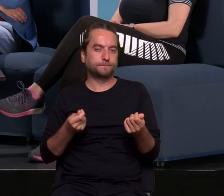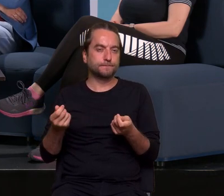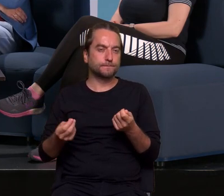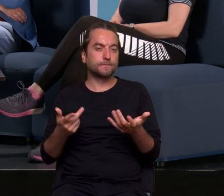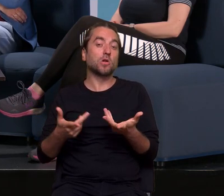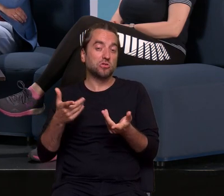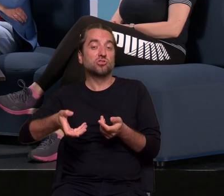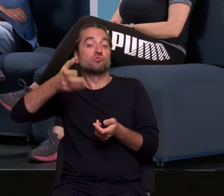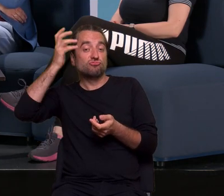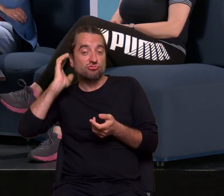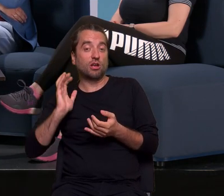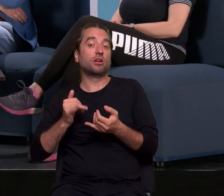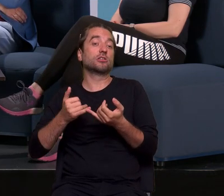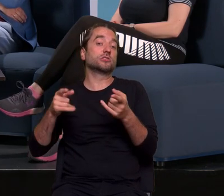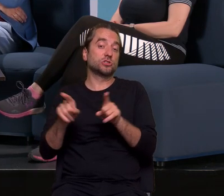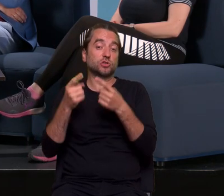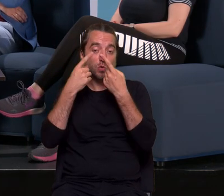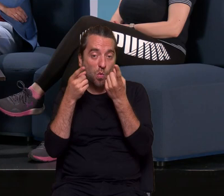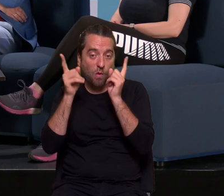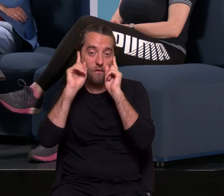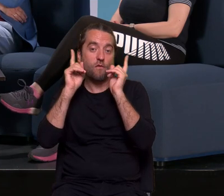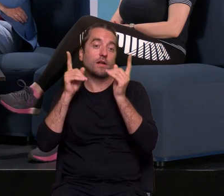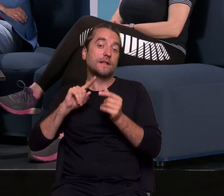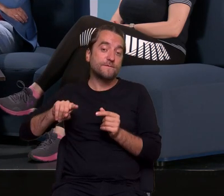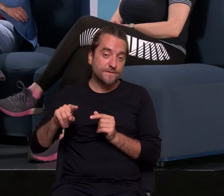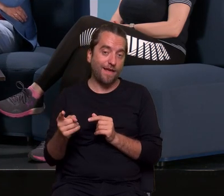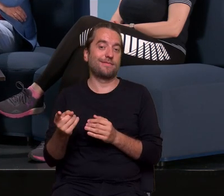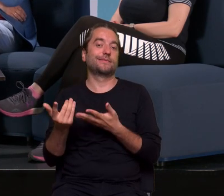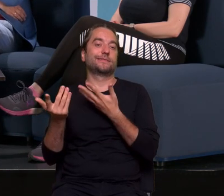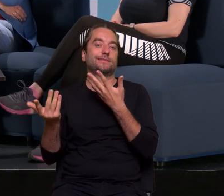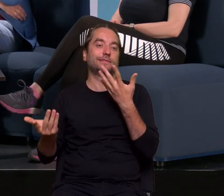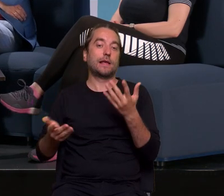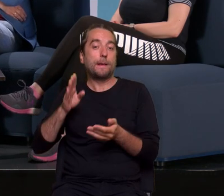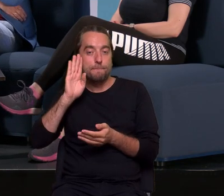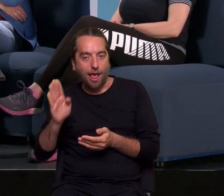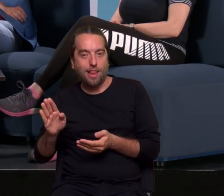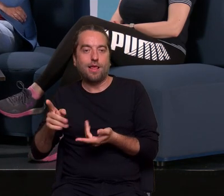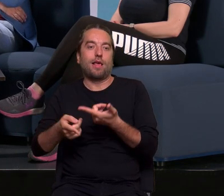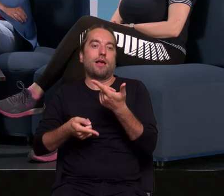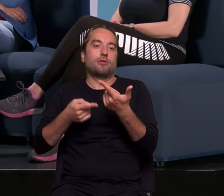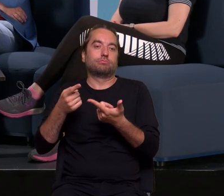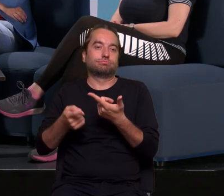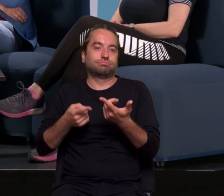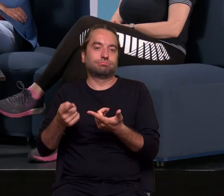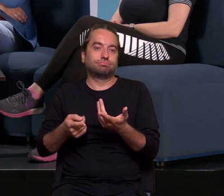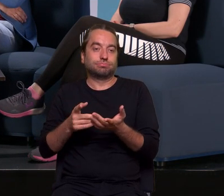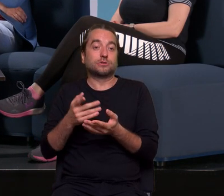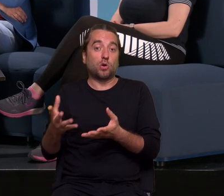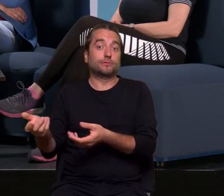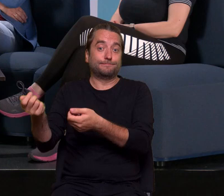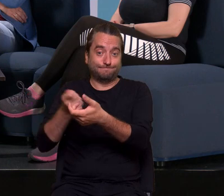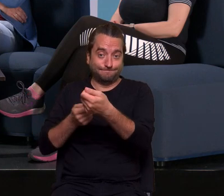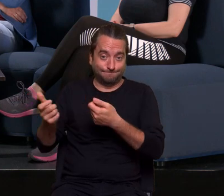z Czech, prawda, ze Słowacji, z Francji, z Belgii ściągnięci,